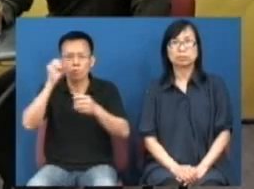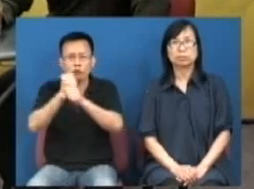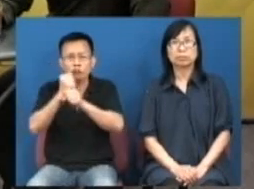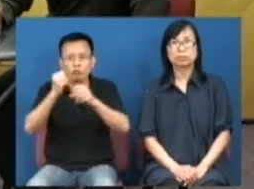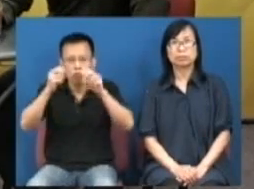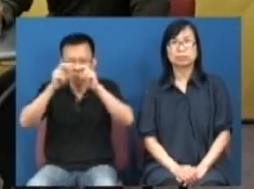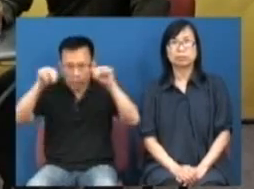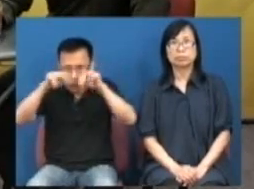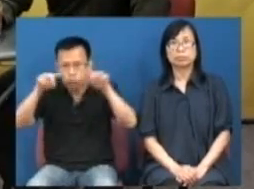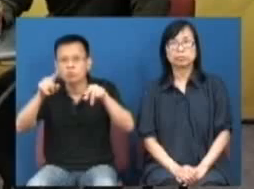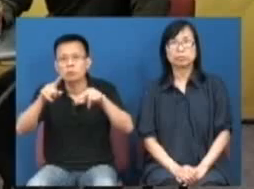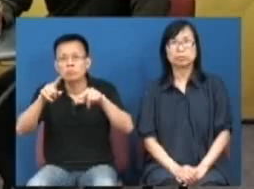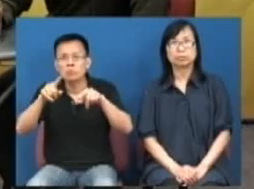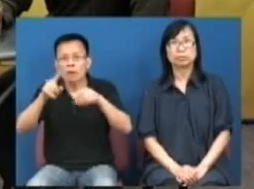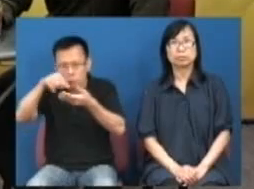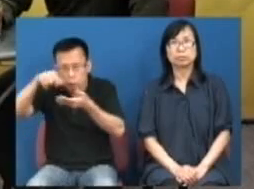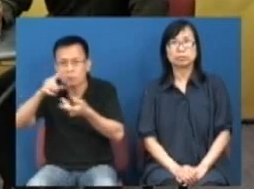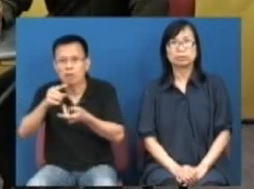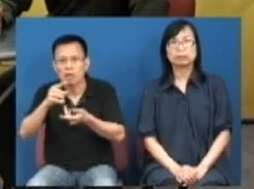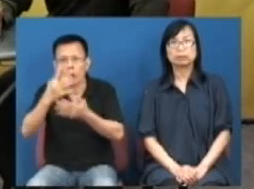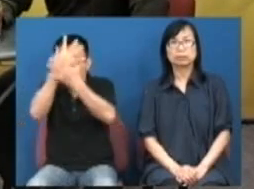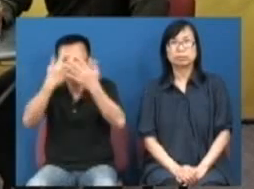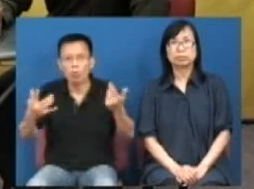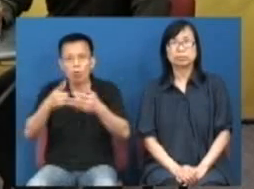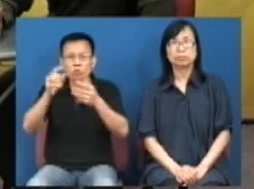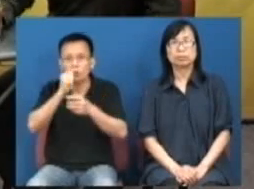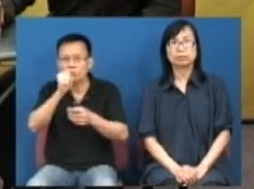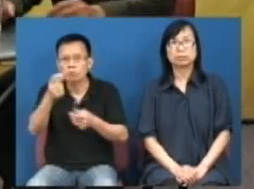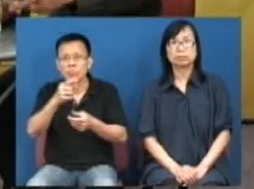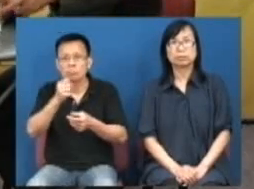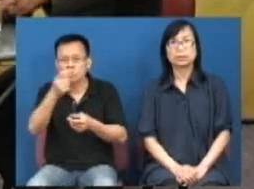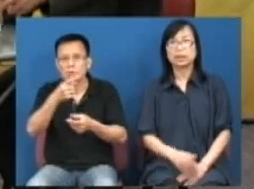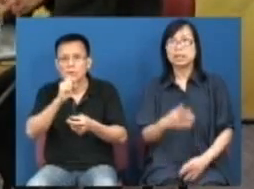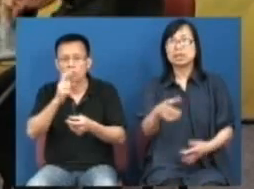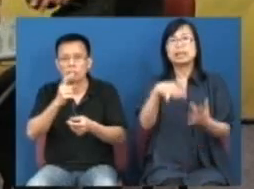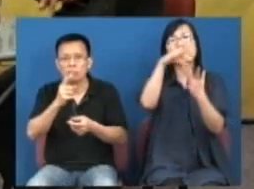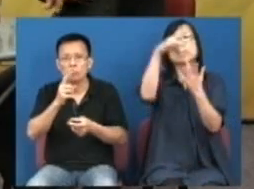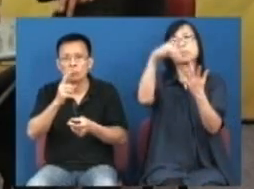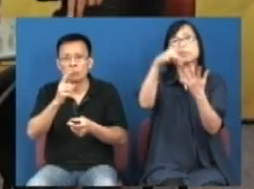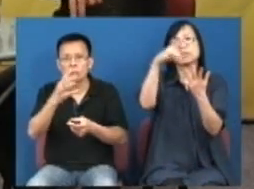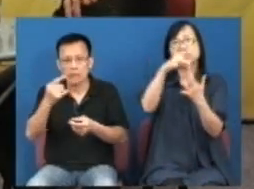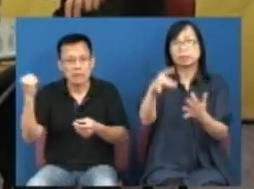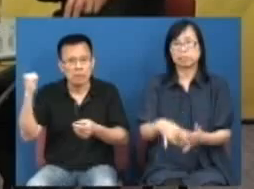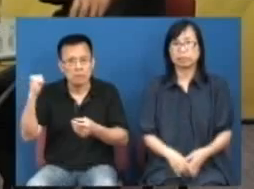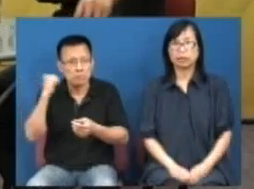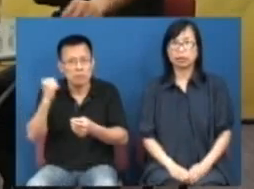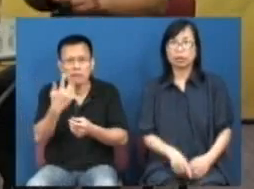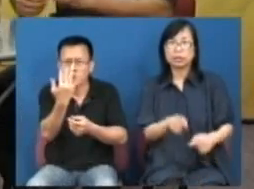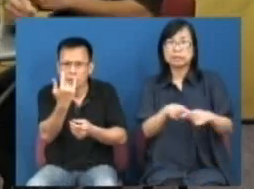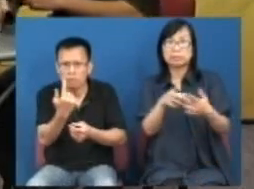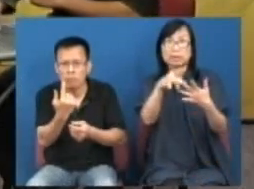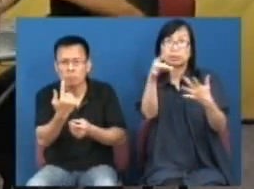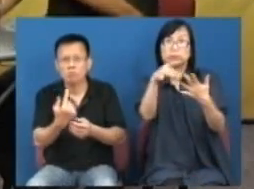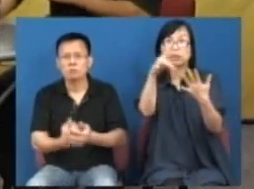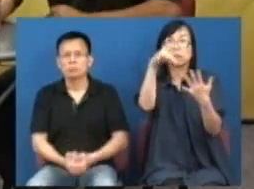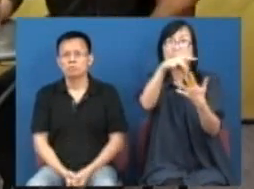比分啊，係佔香港網上媒體佔幾多？叫我哋嘅實力係點樣？ 呢啲咪又選擇性咯，係咯。正正就係一個選擇性嗰